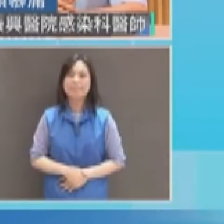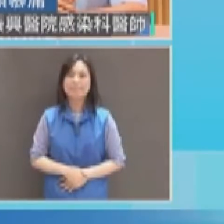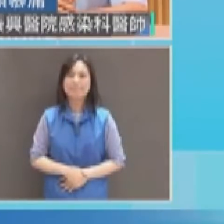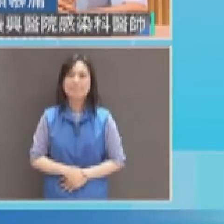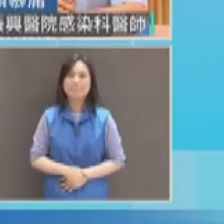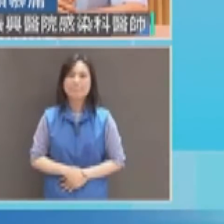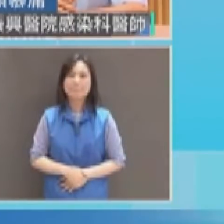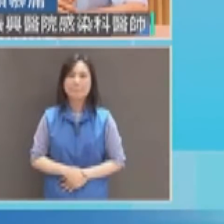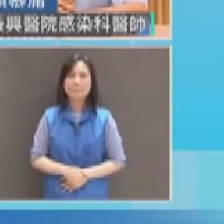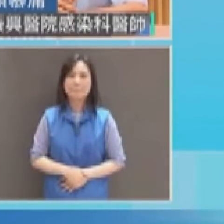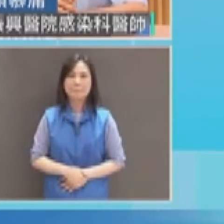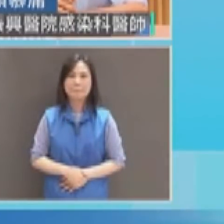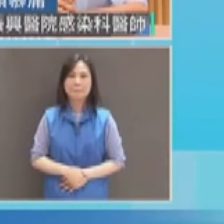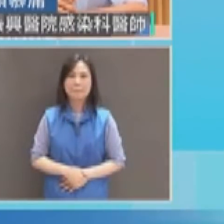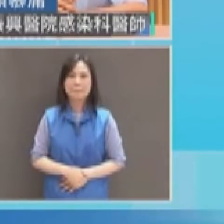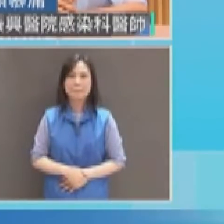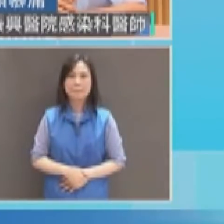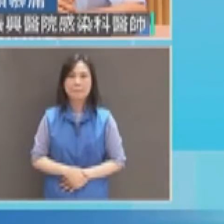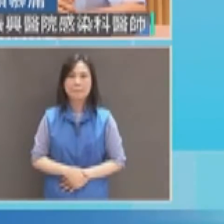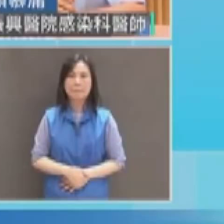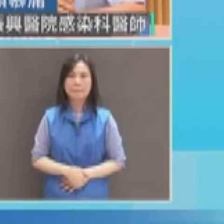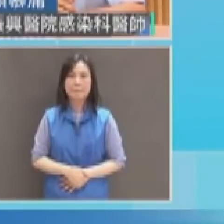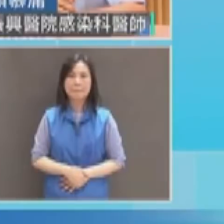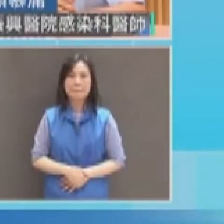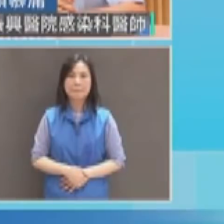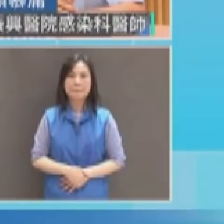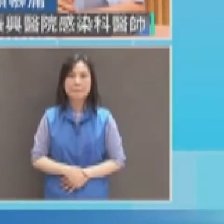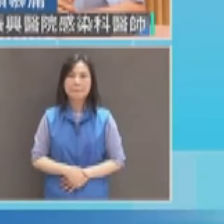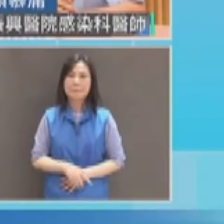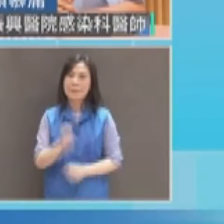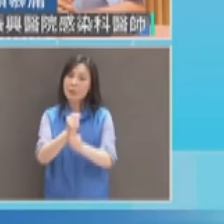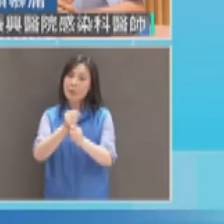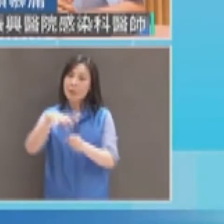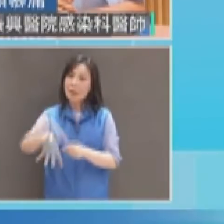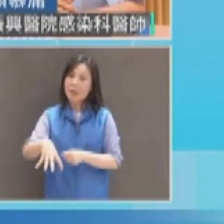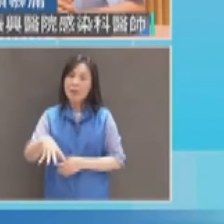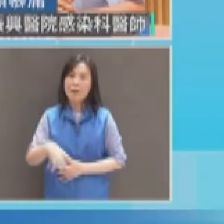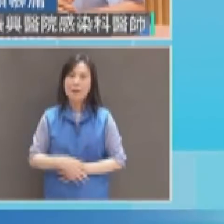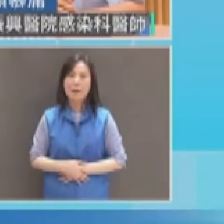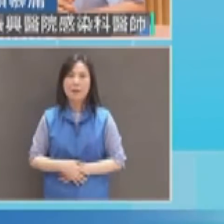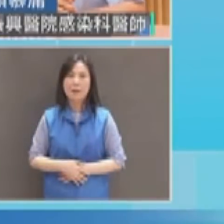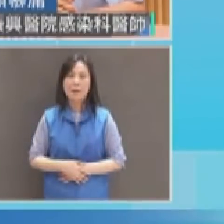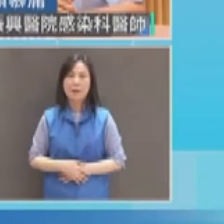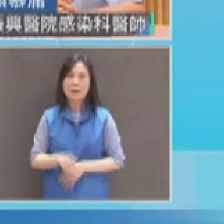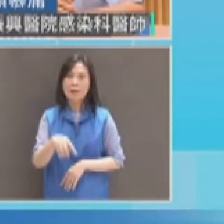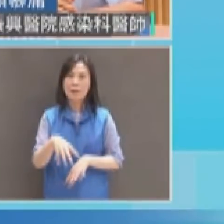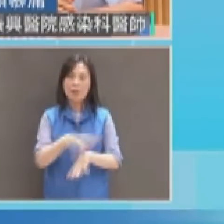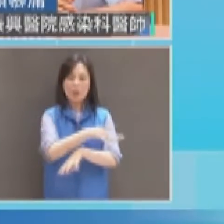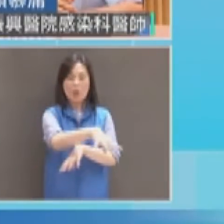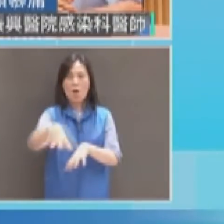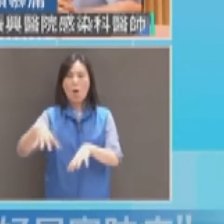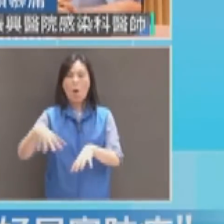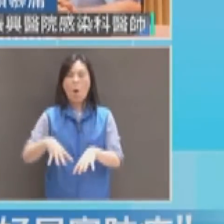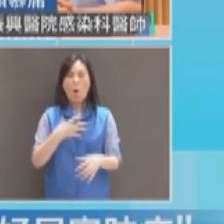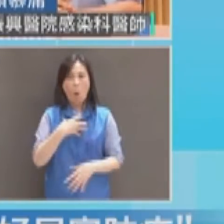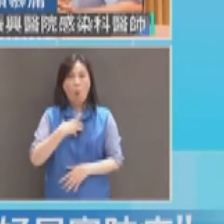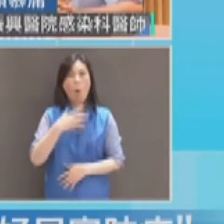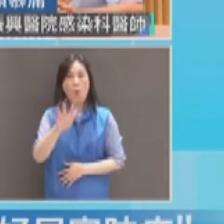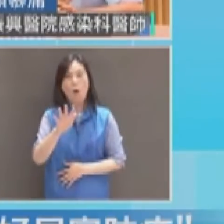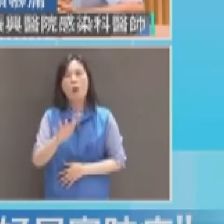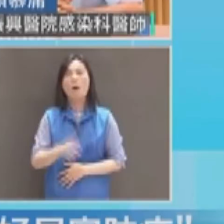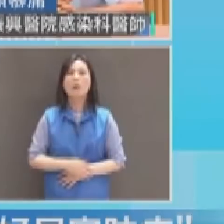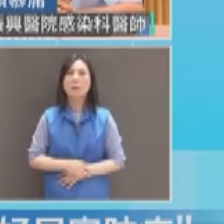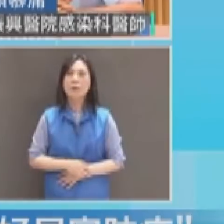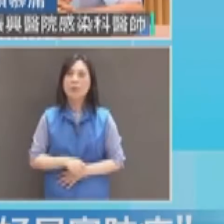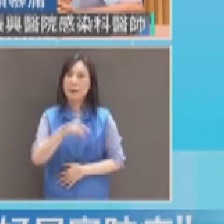一张。所以我们在我们的职场，最后当然到处都有这个风险，那我们最后堡